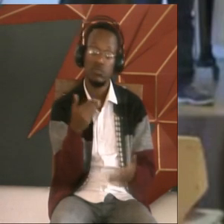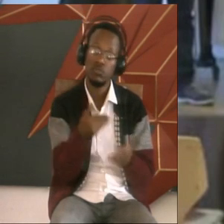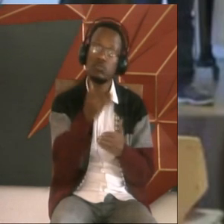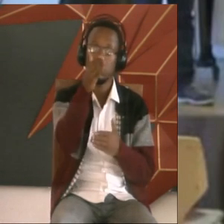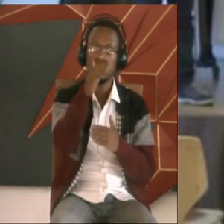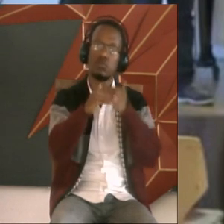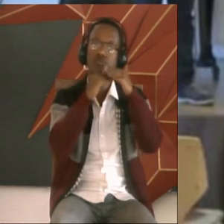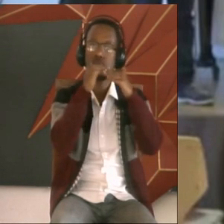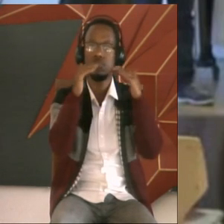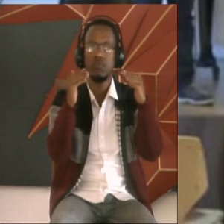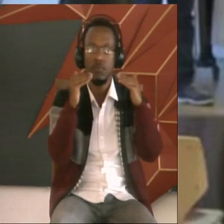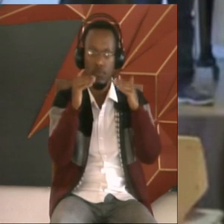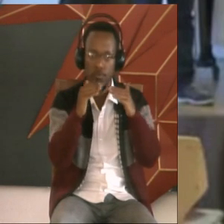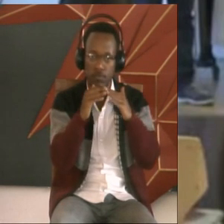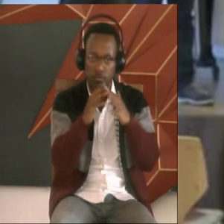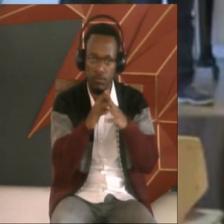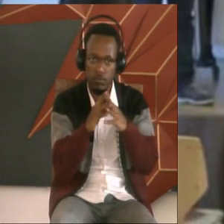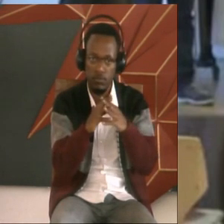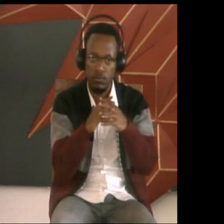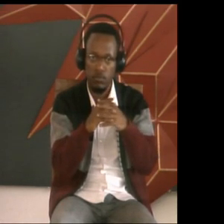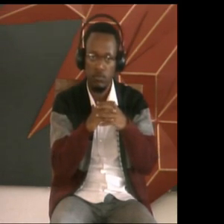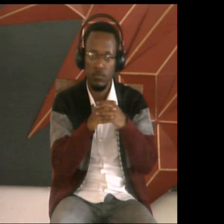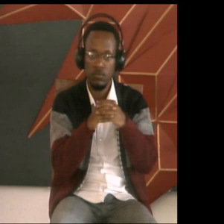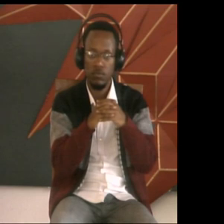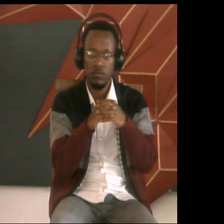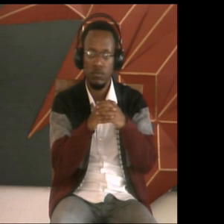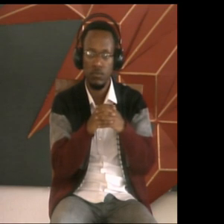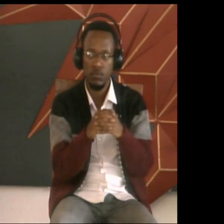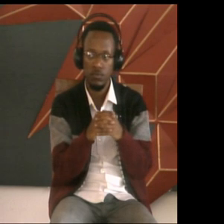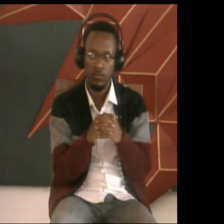vuba cyane nzaba ndiyo.